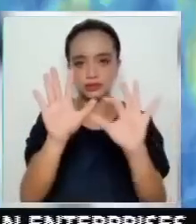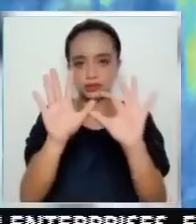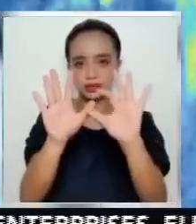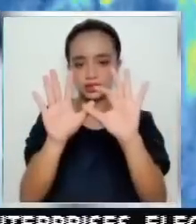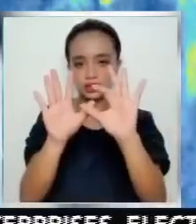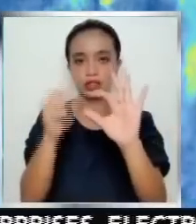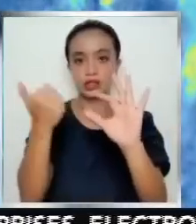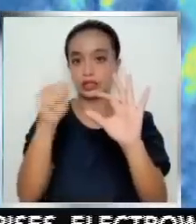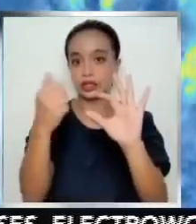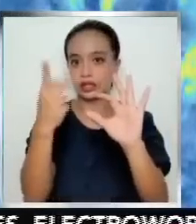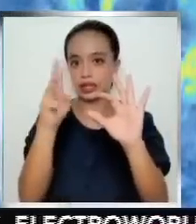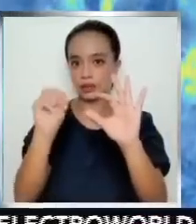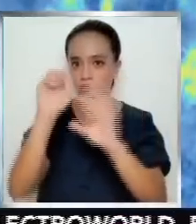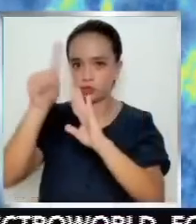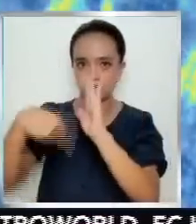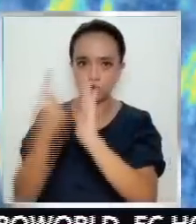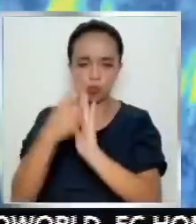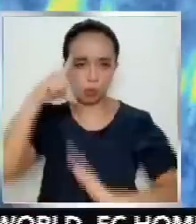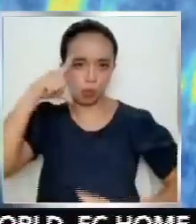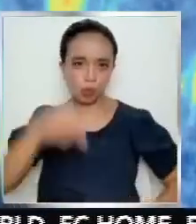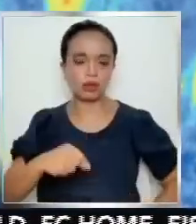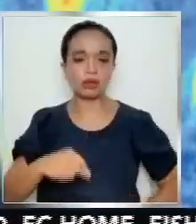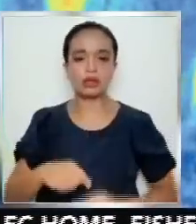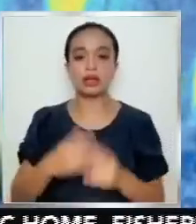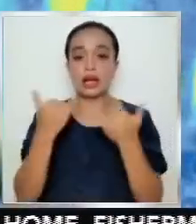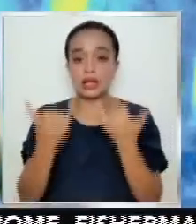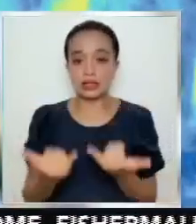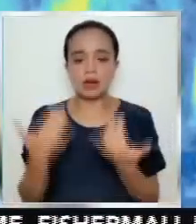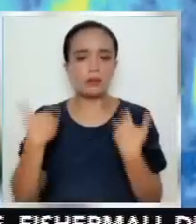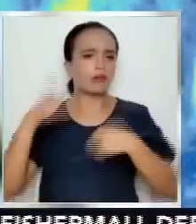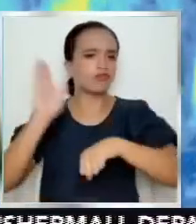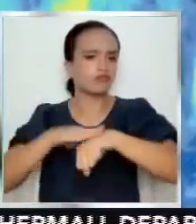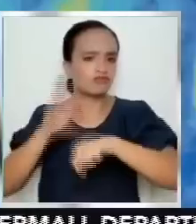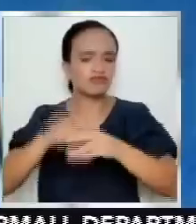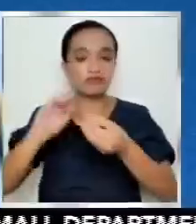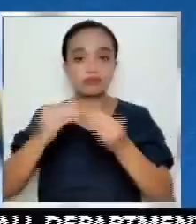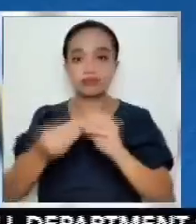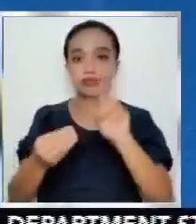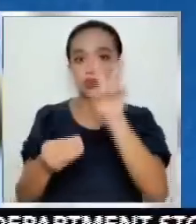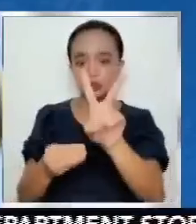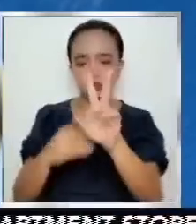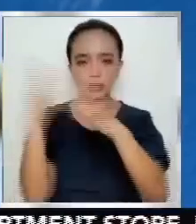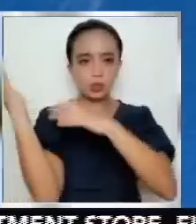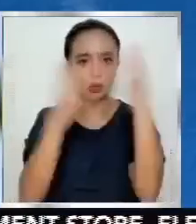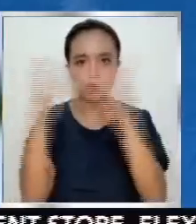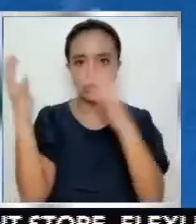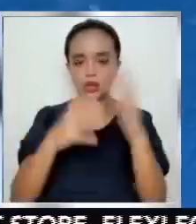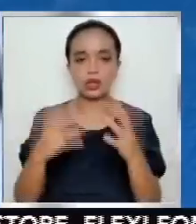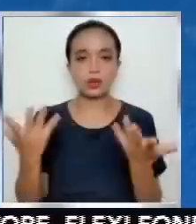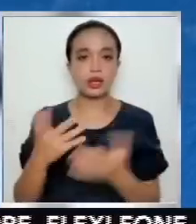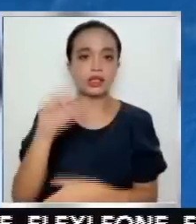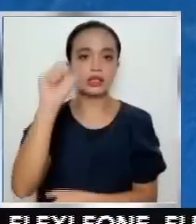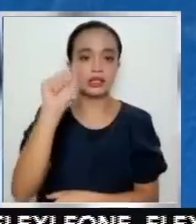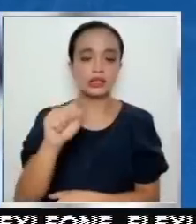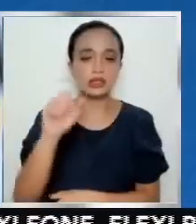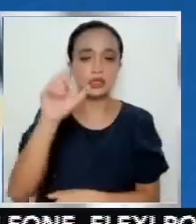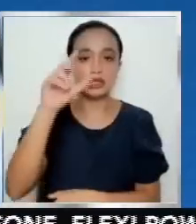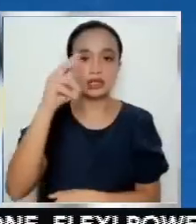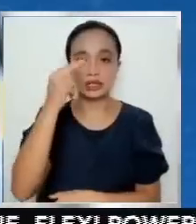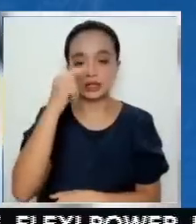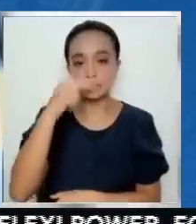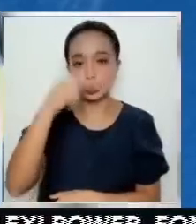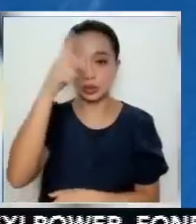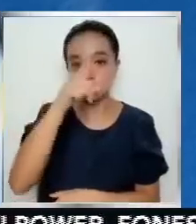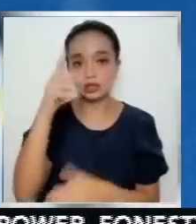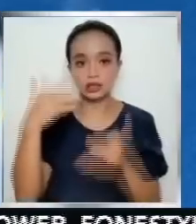kilometers per hour. Dahil dyan, meron pa rin tayong warning signal number 2 sa ilang bahagi nga ng Dulong Hilagang Luzon. Warning signal number 2 dito sa may bandang